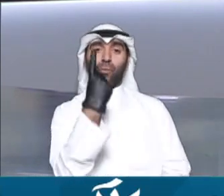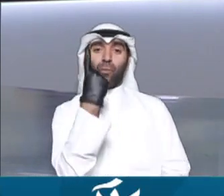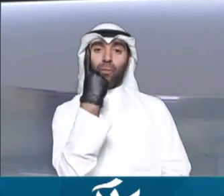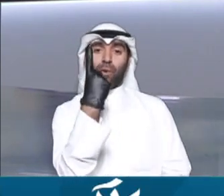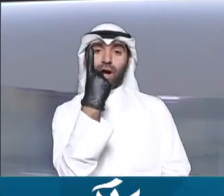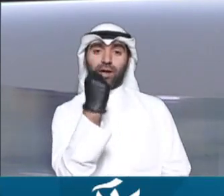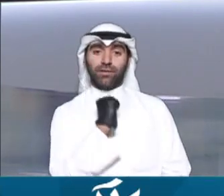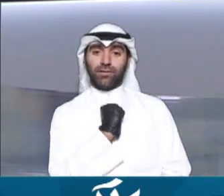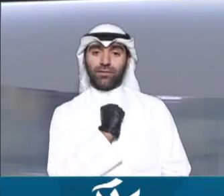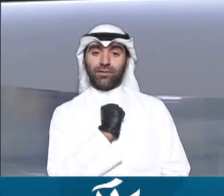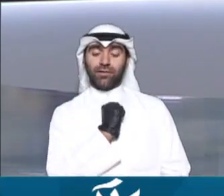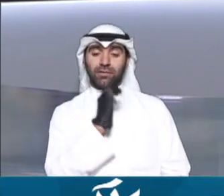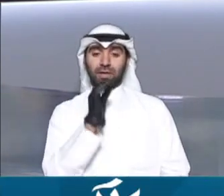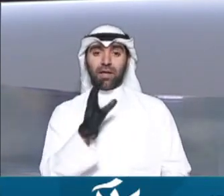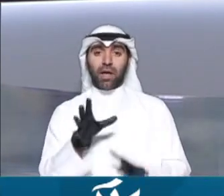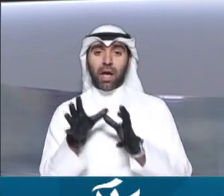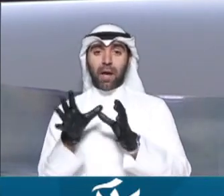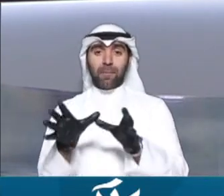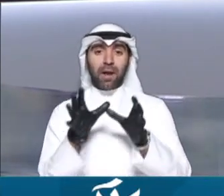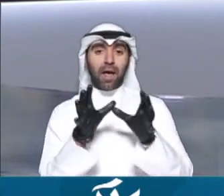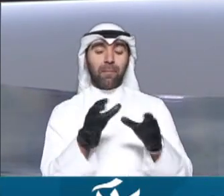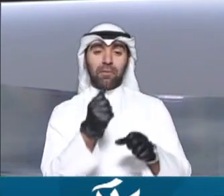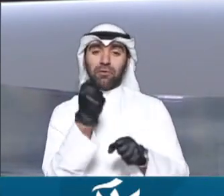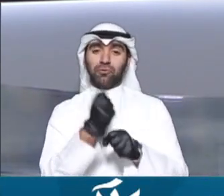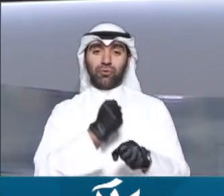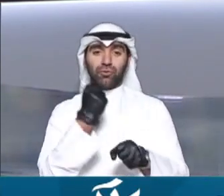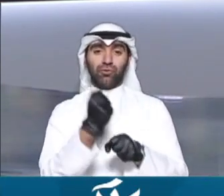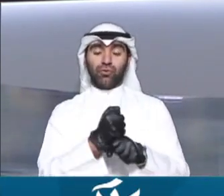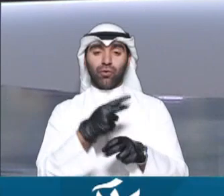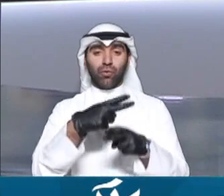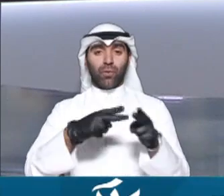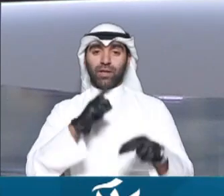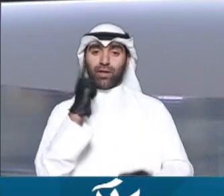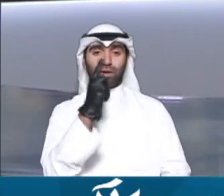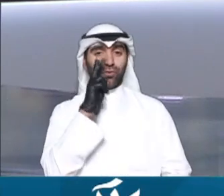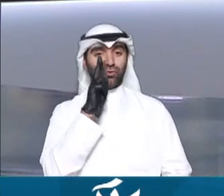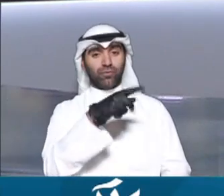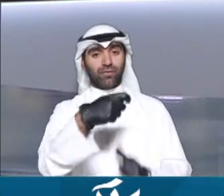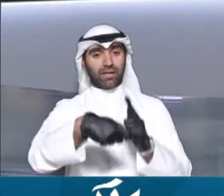في الحملات التطوعية الفردية أو الجماعية. نتابع هذا التقرير.